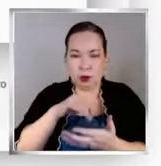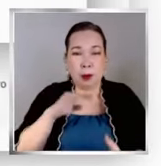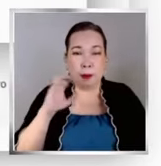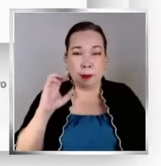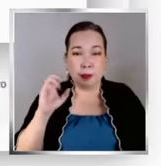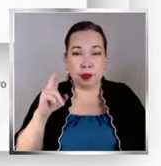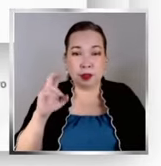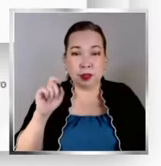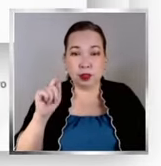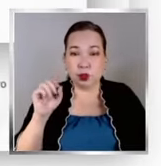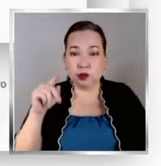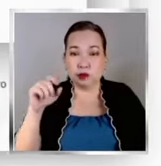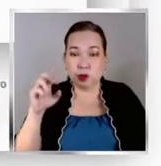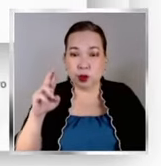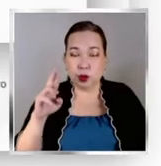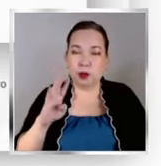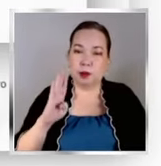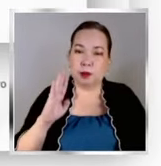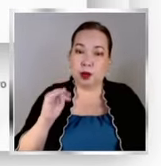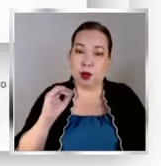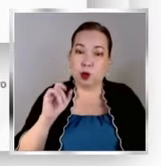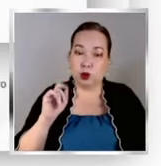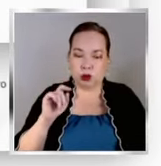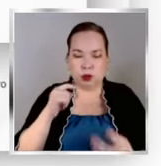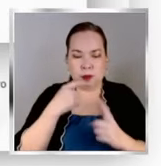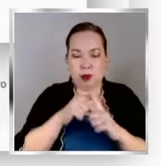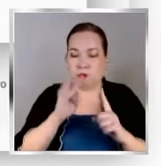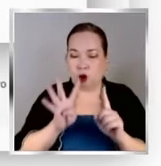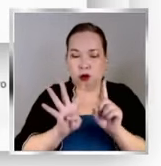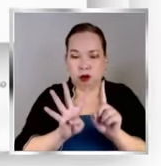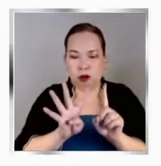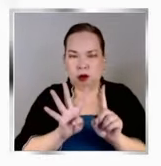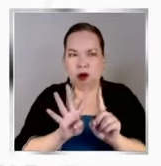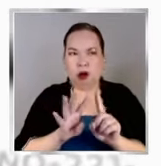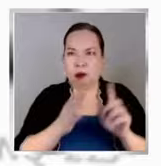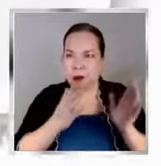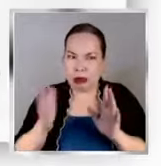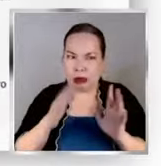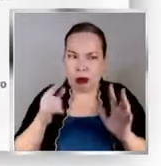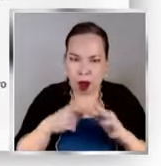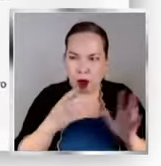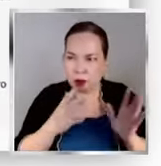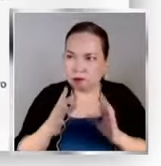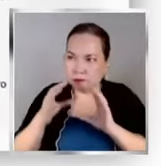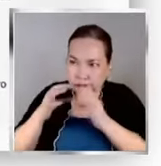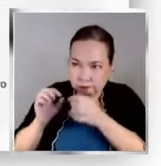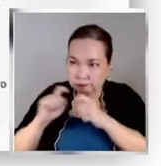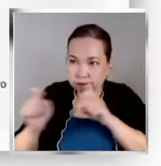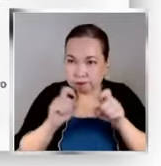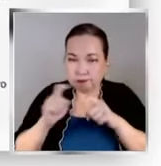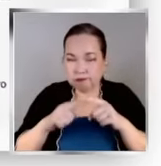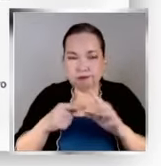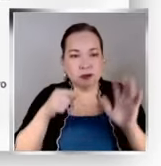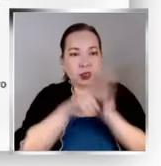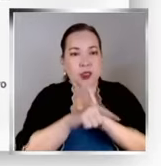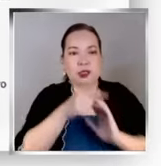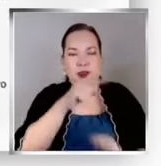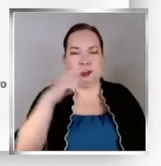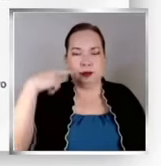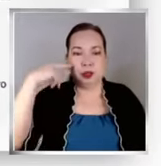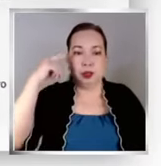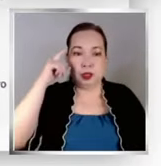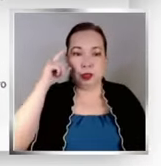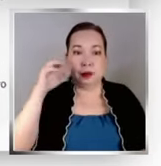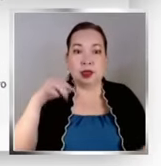na preso para sa paghahanda at koordinasyon sa pagpatay kay Lapid. Para sa pagpatay naman sa middleman na si Villamor Palanya